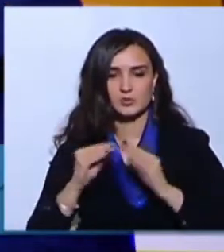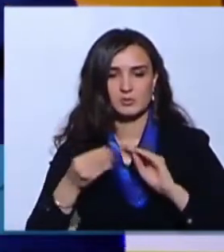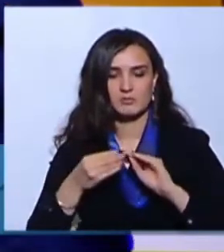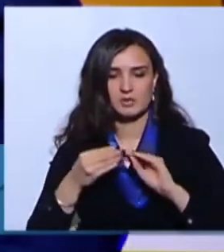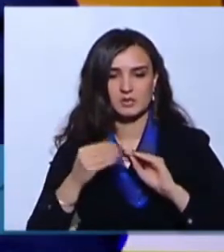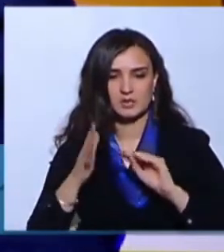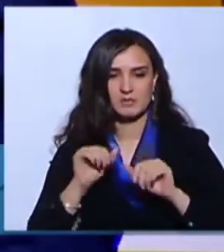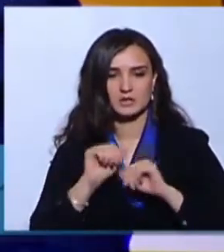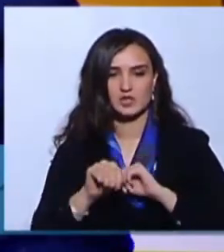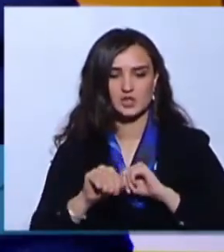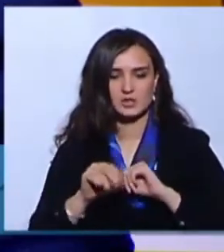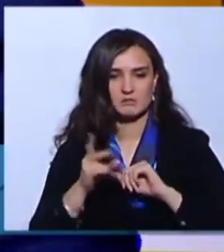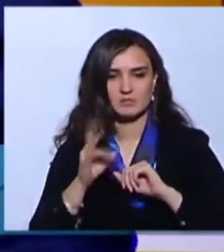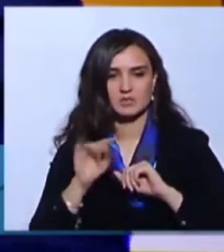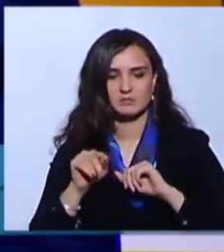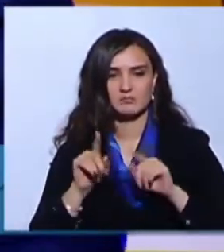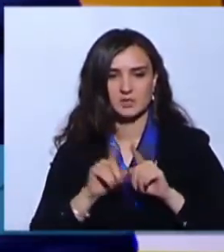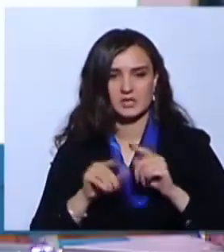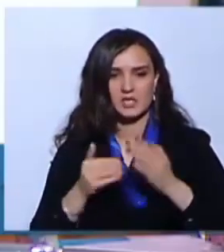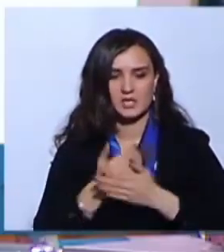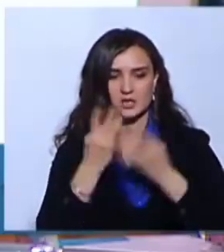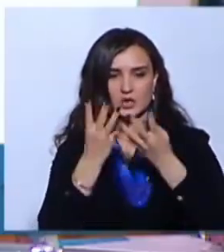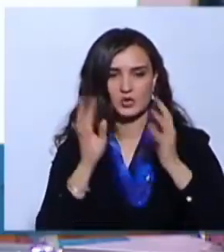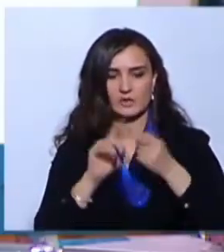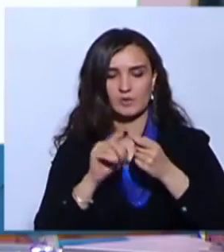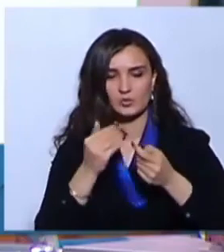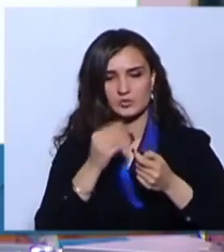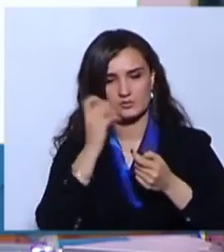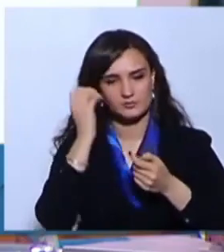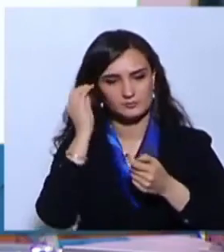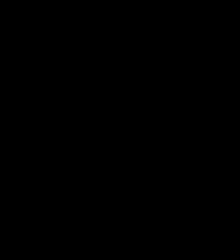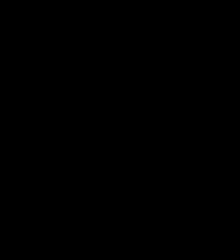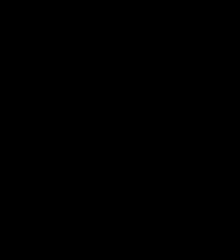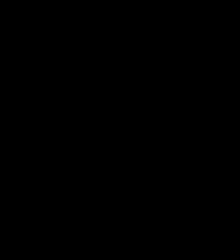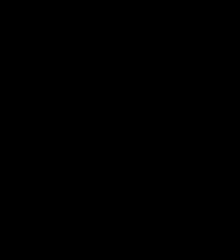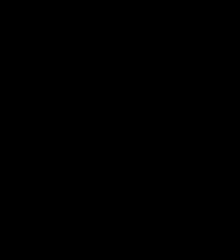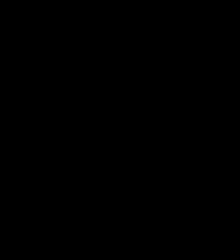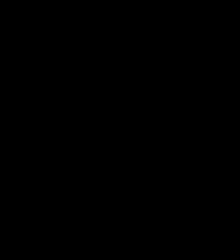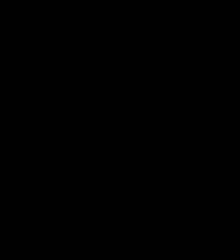იქნება გადაჭრილი, მაგრამ აქამდე ძალიან შორია. კორონავირუსის საკითხი.